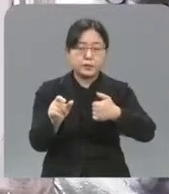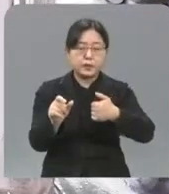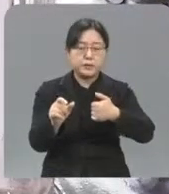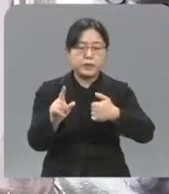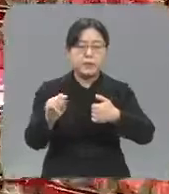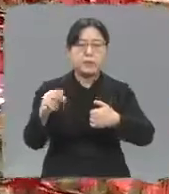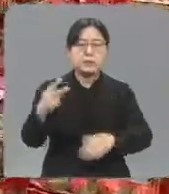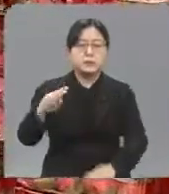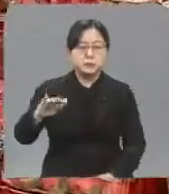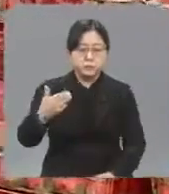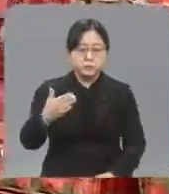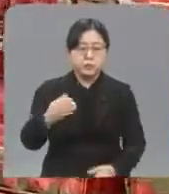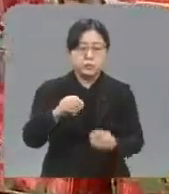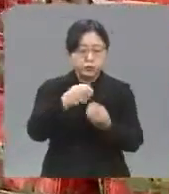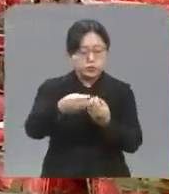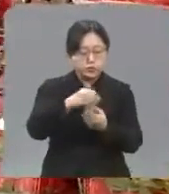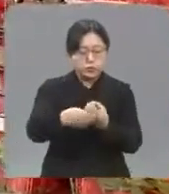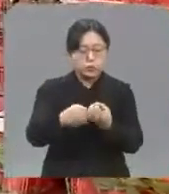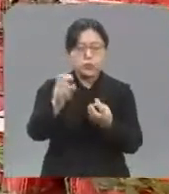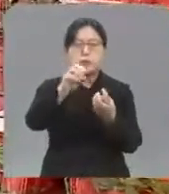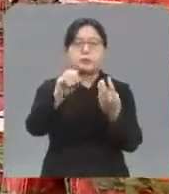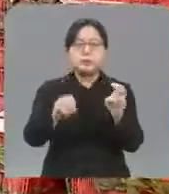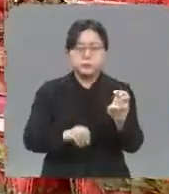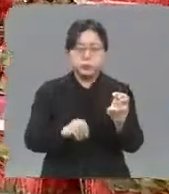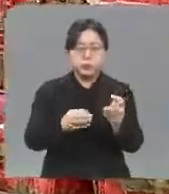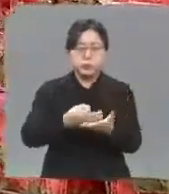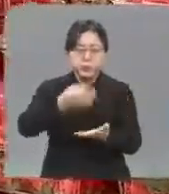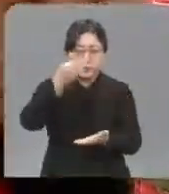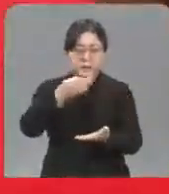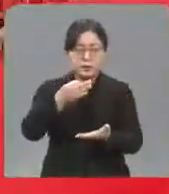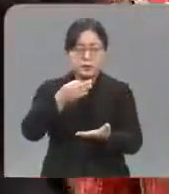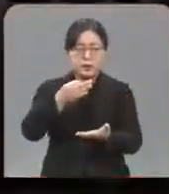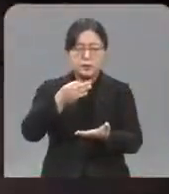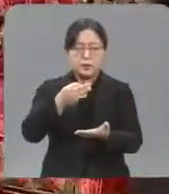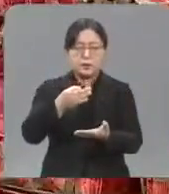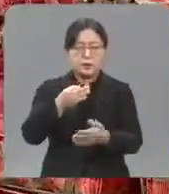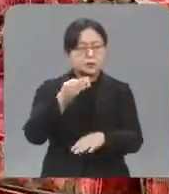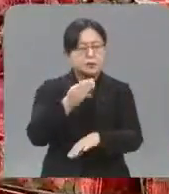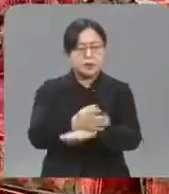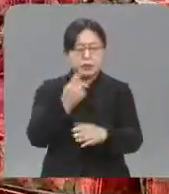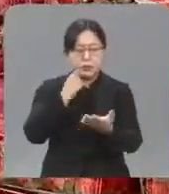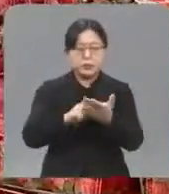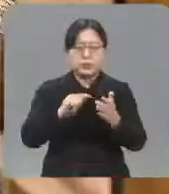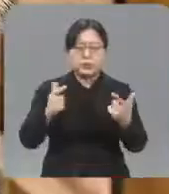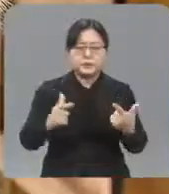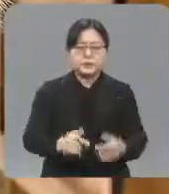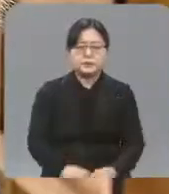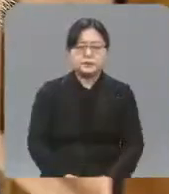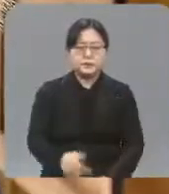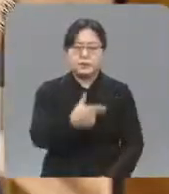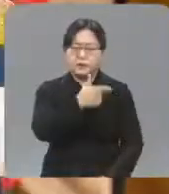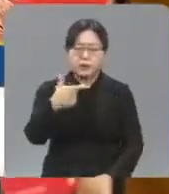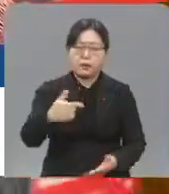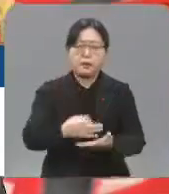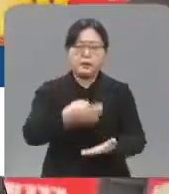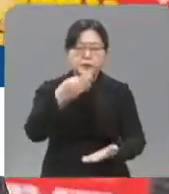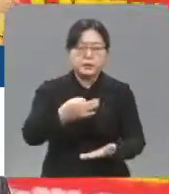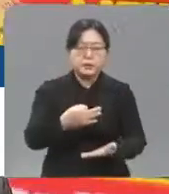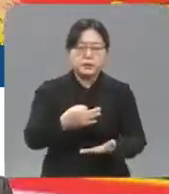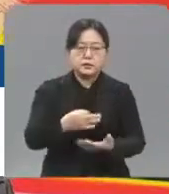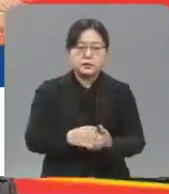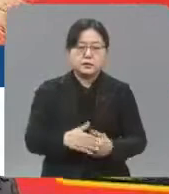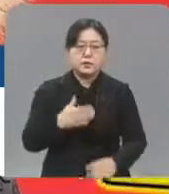12,900원. 귤 한 상자보다 30% 이상 높은 가격에 선뜻 집히지 않습니다. 너무 비싸죠.